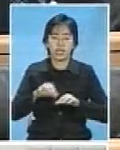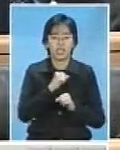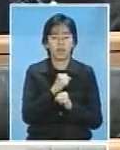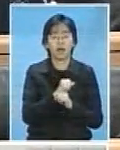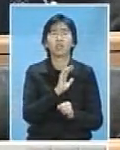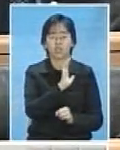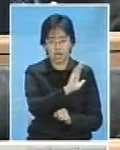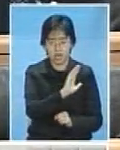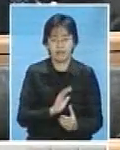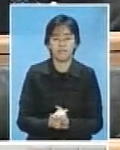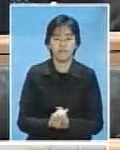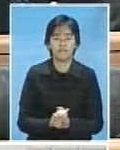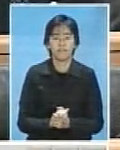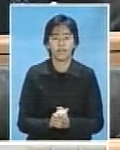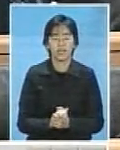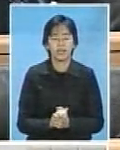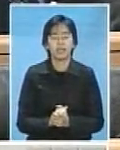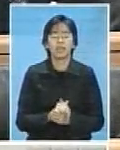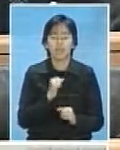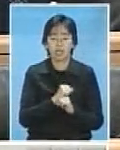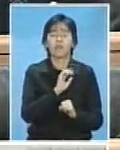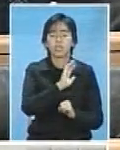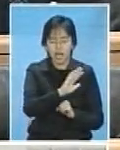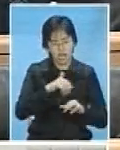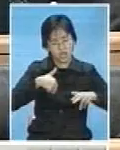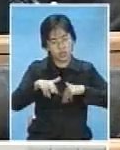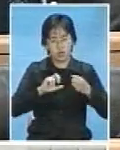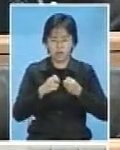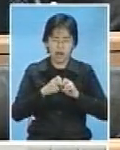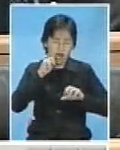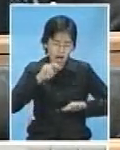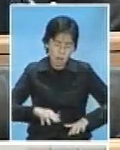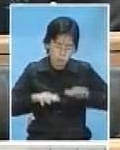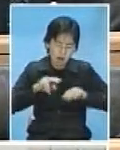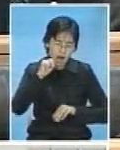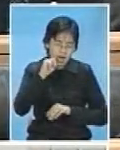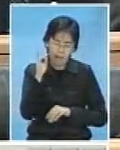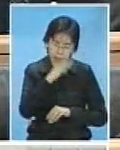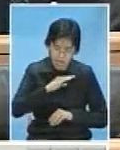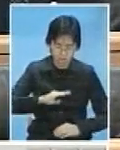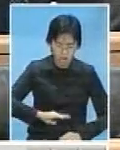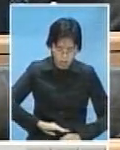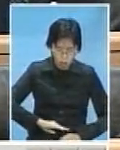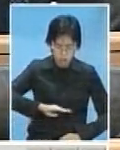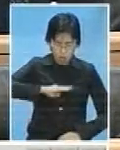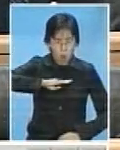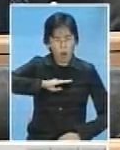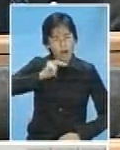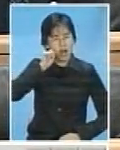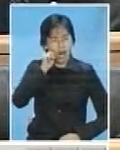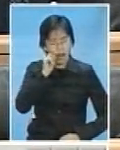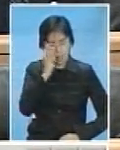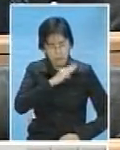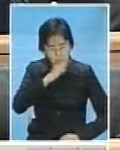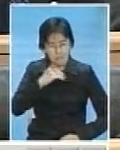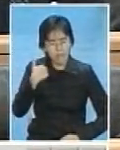ของท่านนั่นที่มีส่วนทำให้พี่น้องประชาชนอยู่กับน้ำเน่าถึงเอวถึงอกในขณะนี้เพราะฉะนั้นต